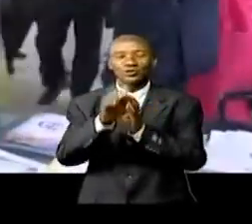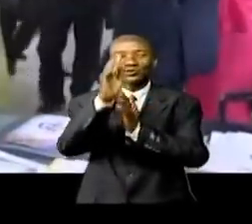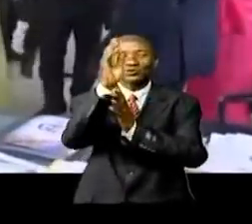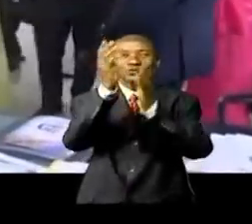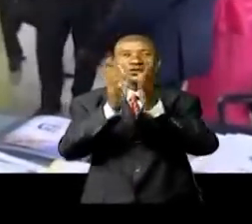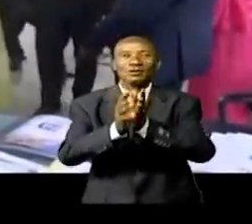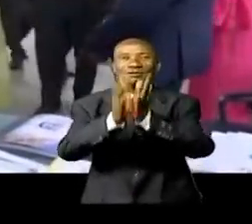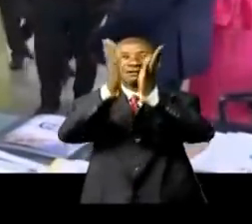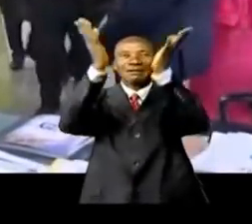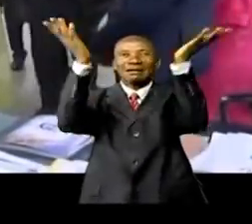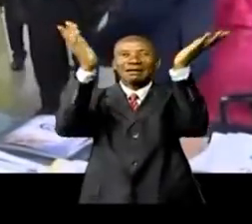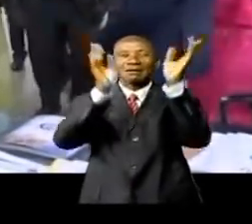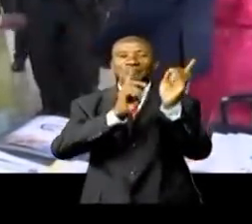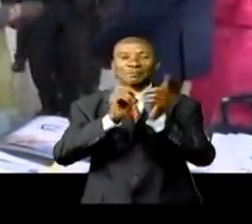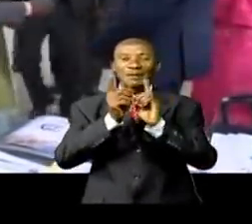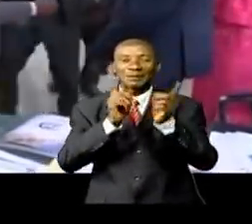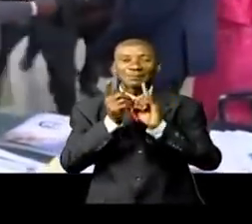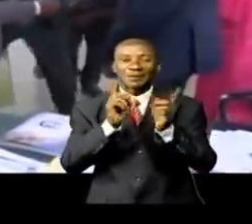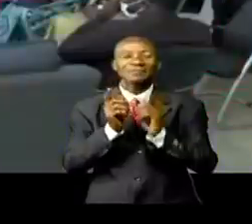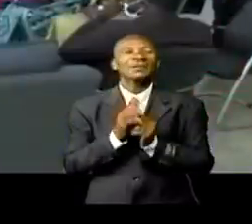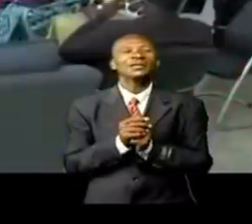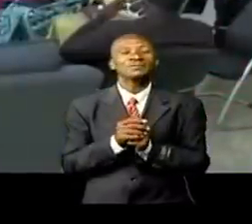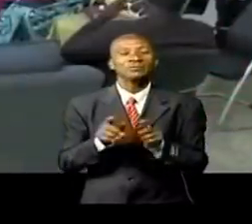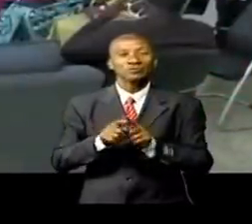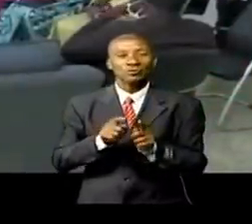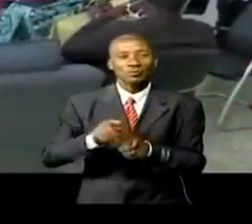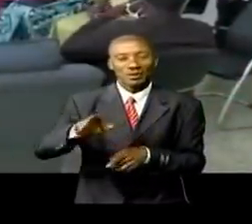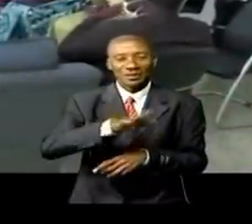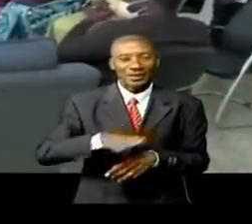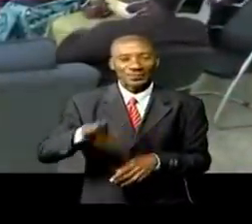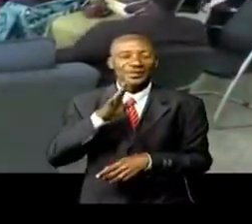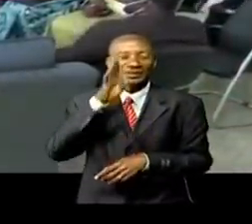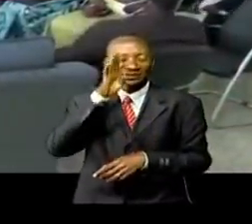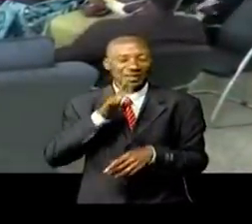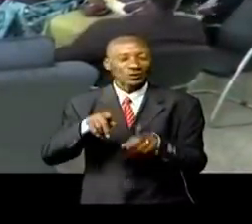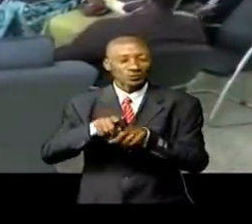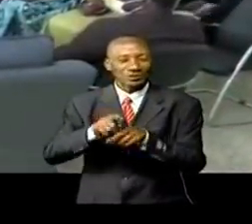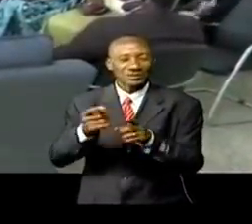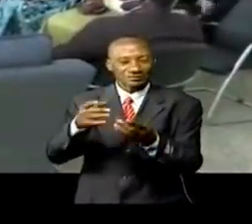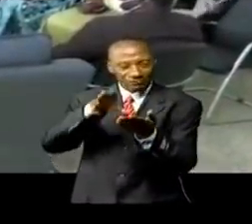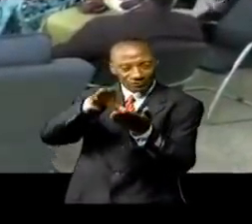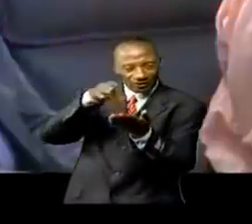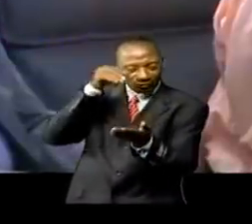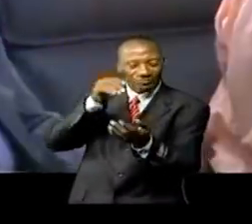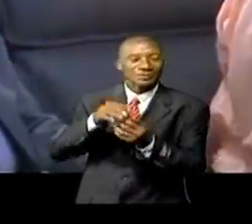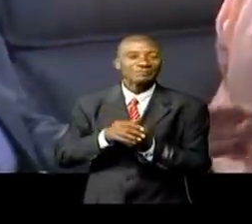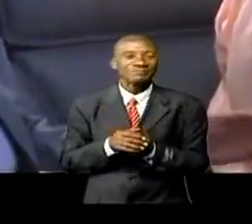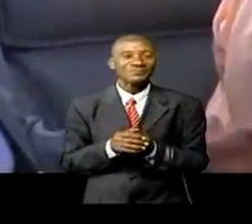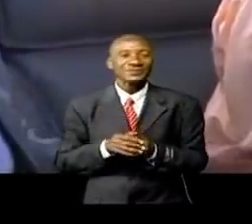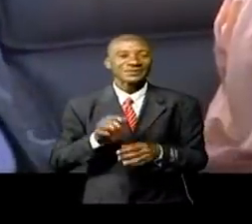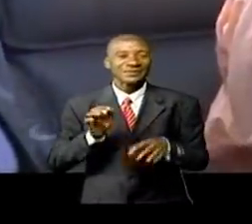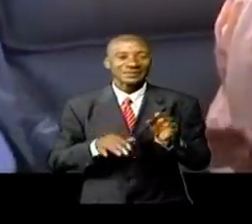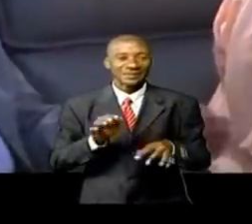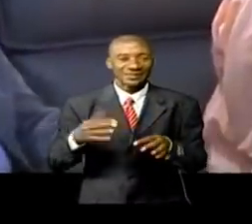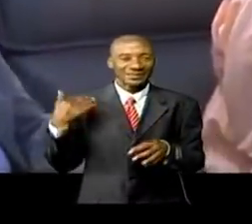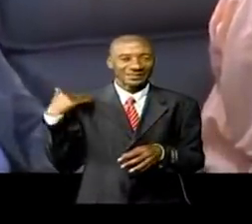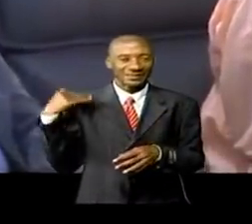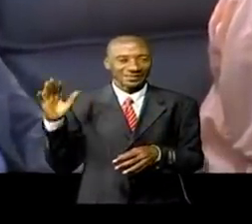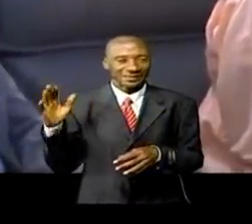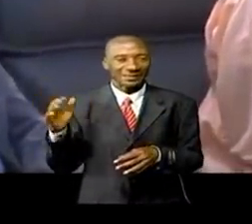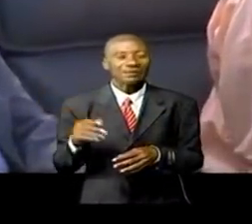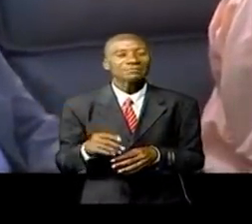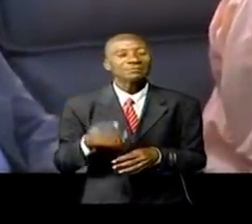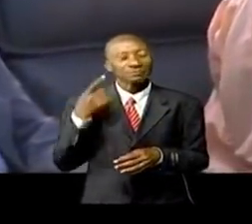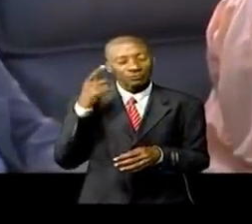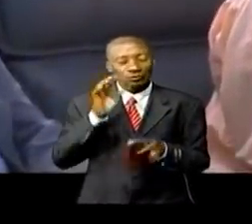la République du Tchad veut s'en inspirer. La délégation tchadienne, conduite par le secrétaire d'État chargé de la